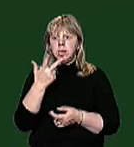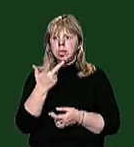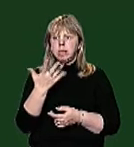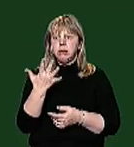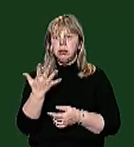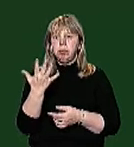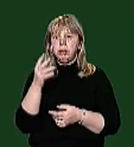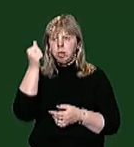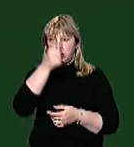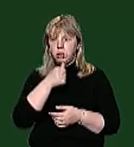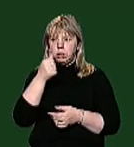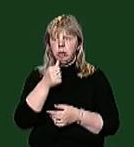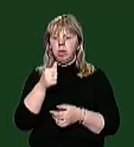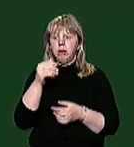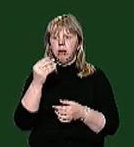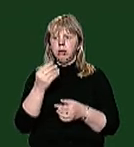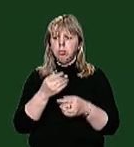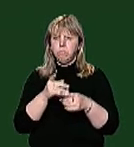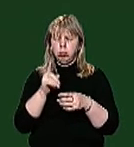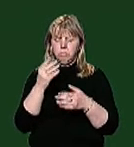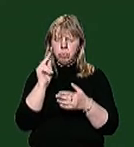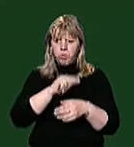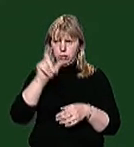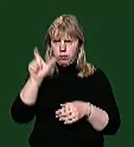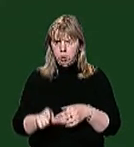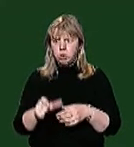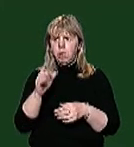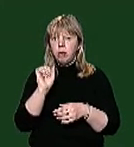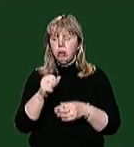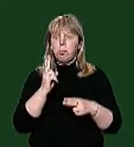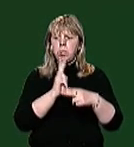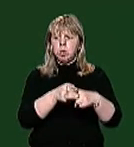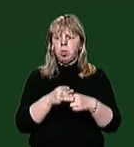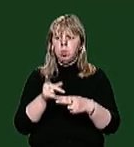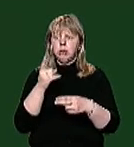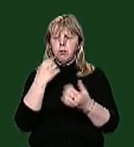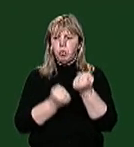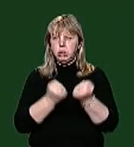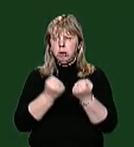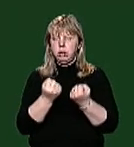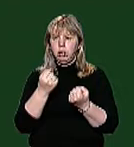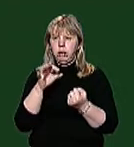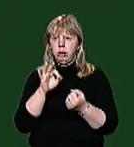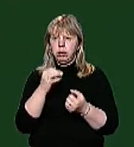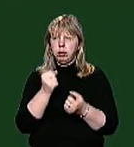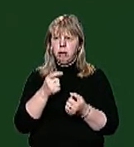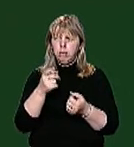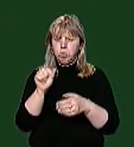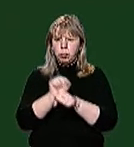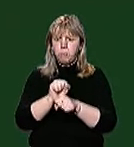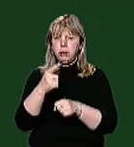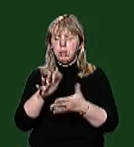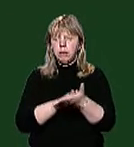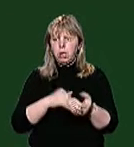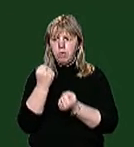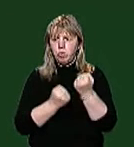33-річний підозрюваний, рухаючись на автівці Volkswagen Passat, створюючи перешкоди в руці водію ДАЗ «Таврія», змусив останнього зупинити. Надалі